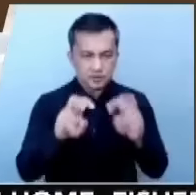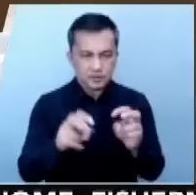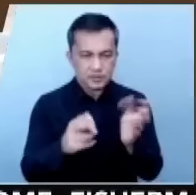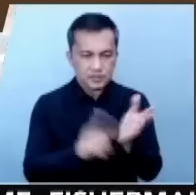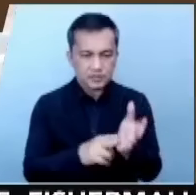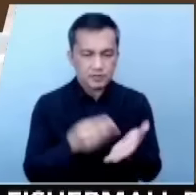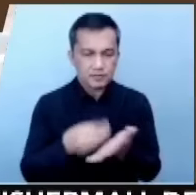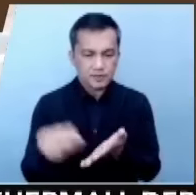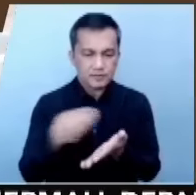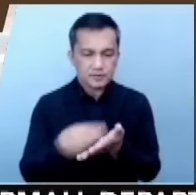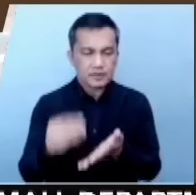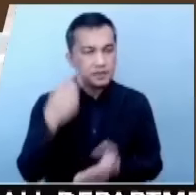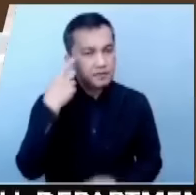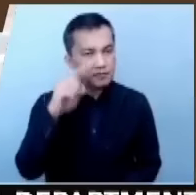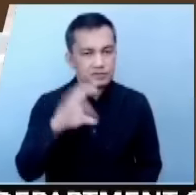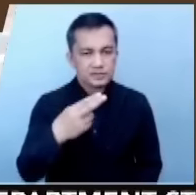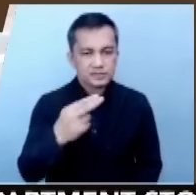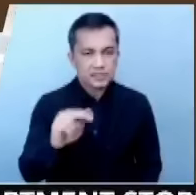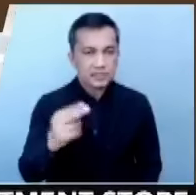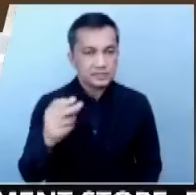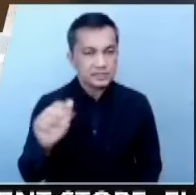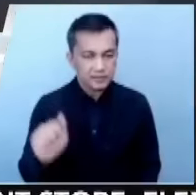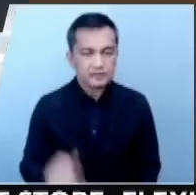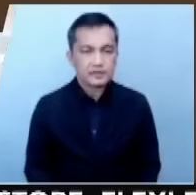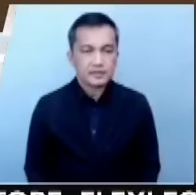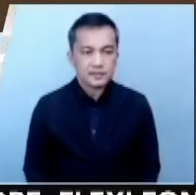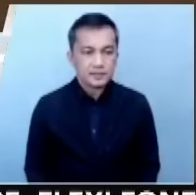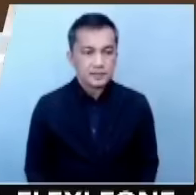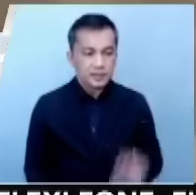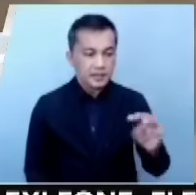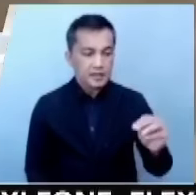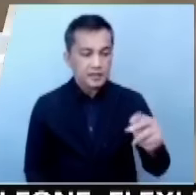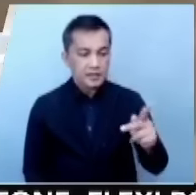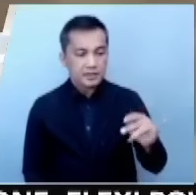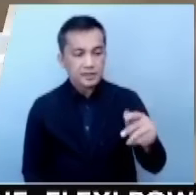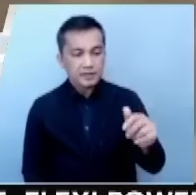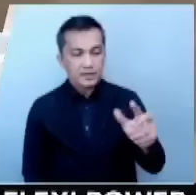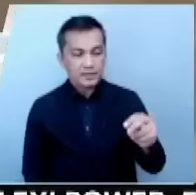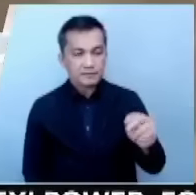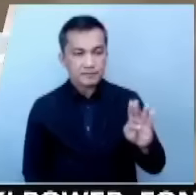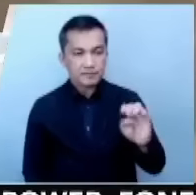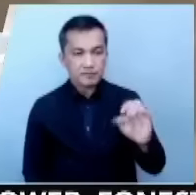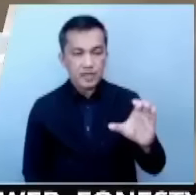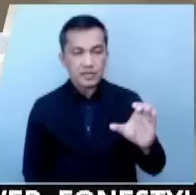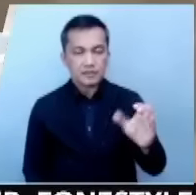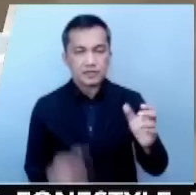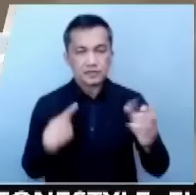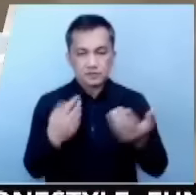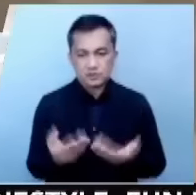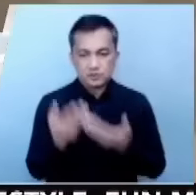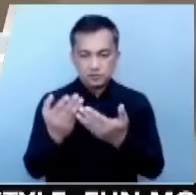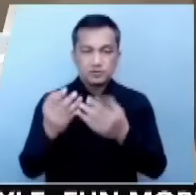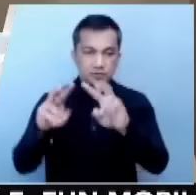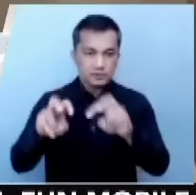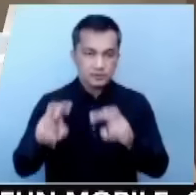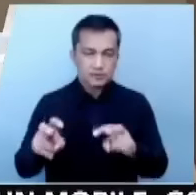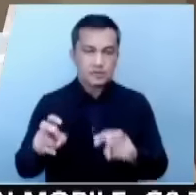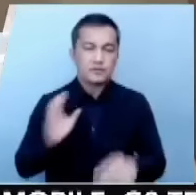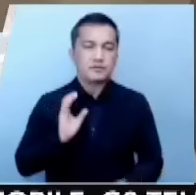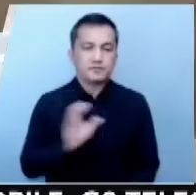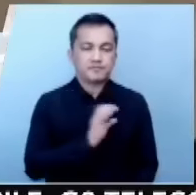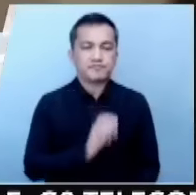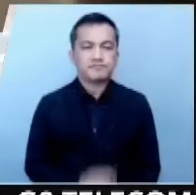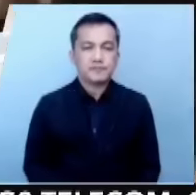para sa cha-cha. Ang Makabayan Block may inihain ding resolusyon para mag-imbisiga ang kamera. Nitong